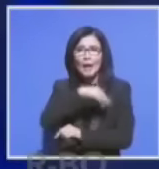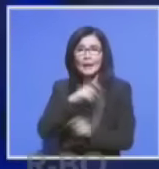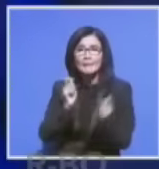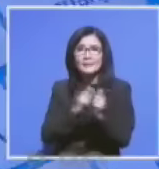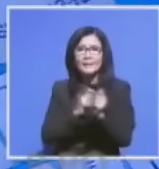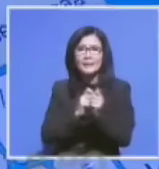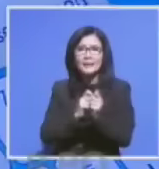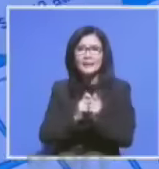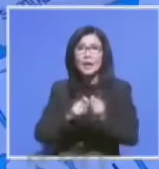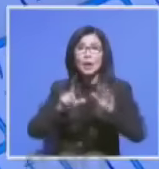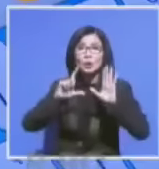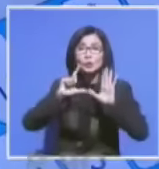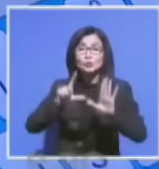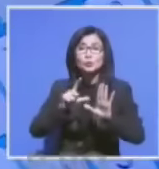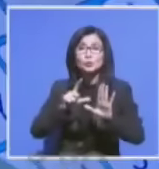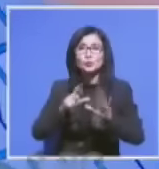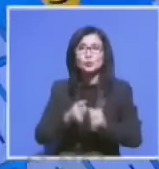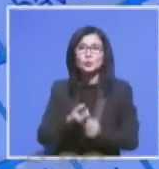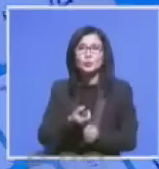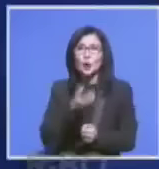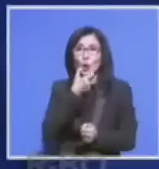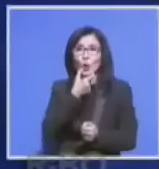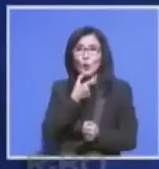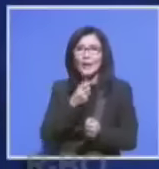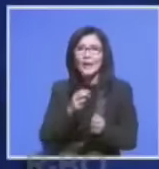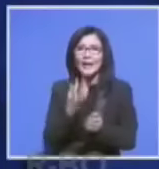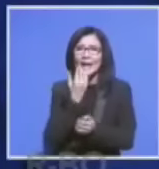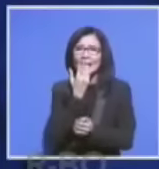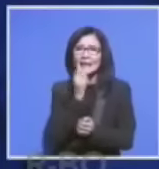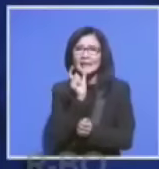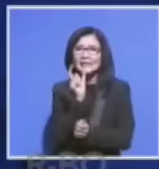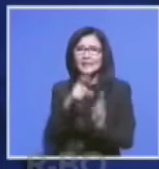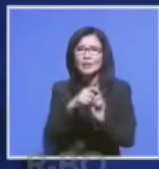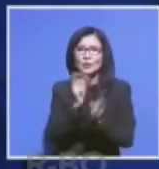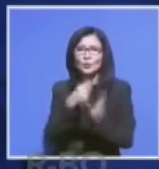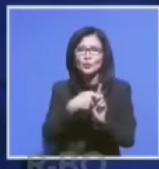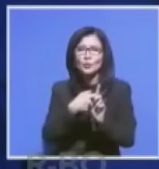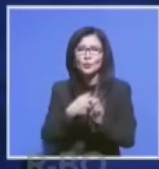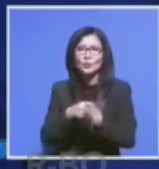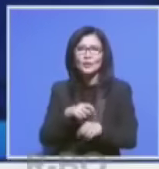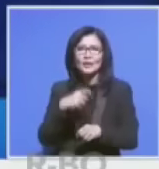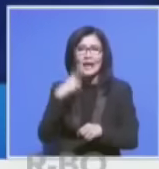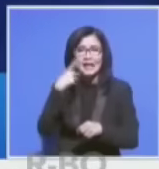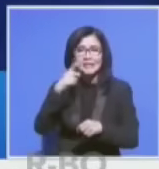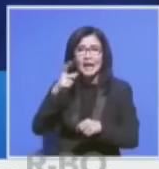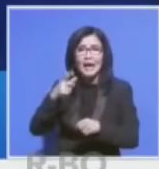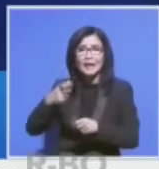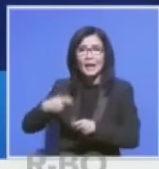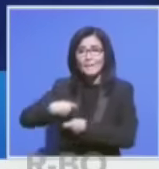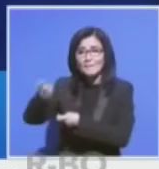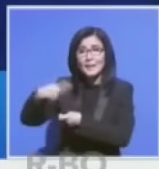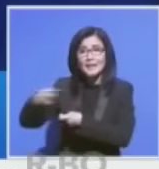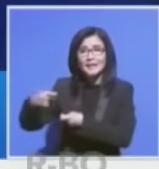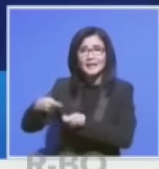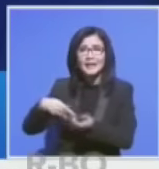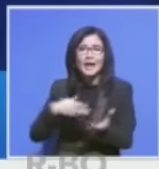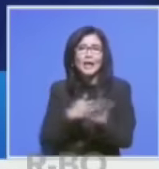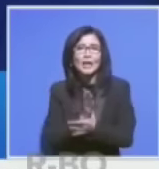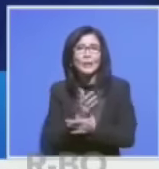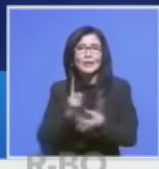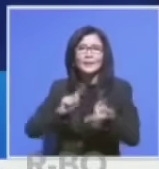memproduksi hingga 7 kue nasi uduk. Kita memasarinnya via teman-teman dan